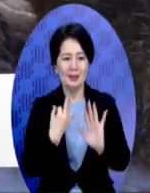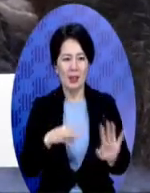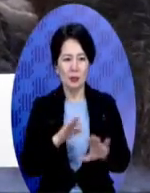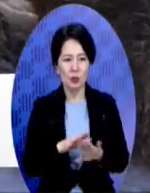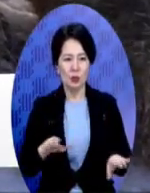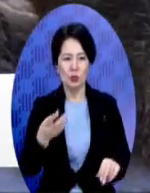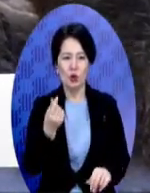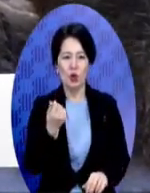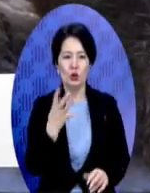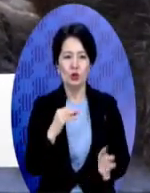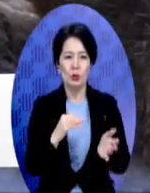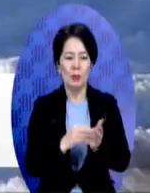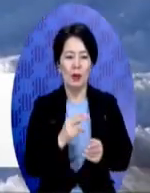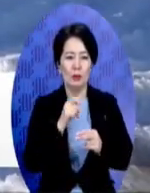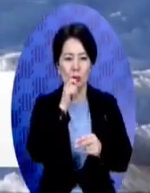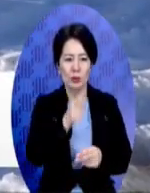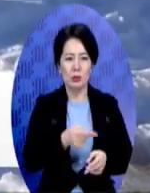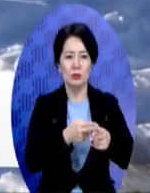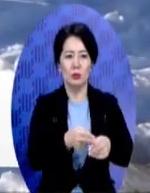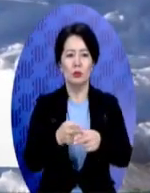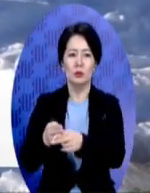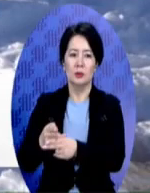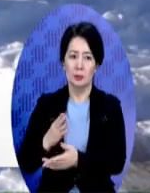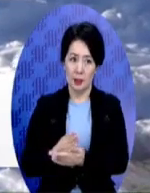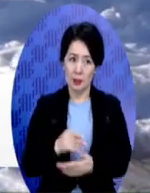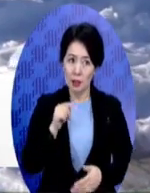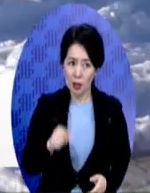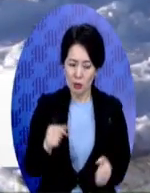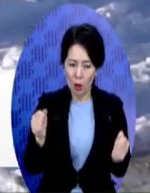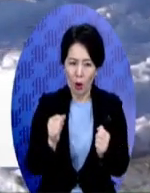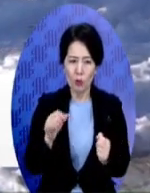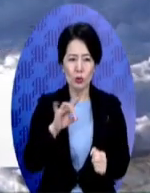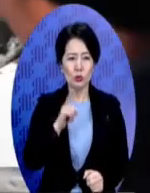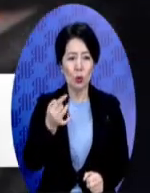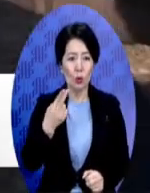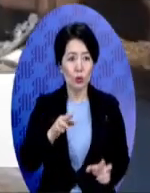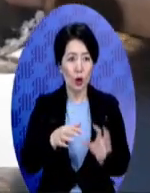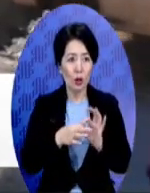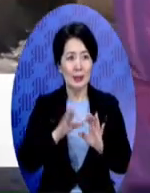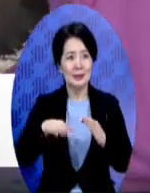мянган төгрөгийн тусламж үзүүлсэн байна. Энэ өвлийн зуудын нөхцөлөөр шалтгаалan эрэх